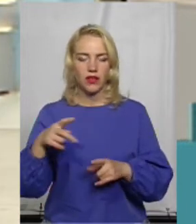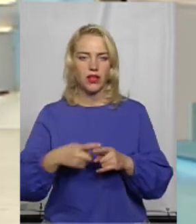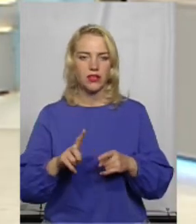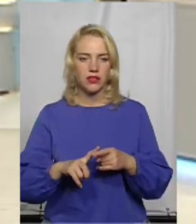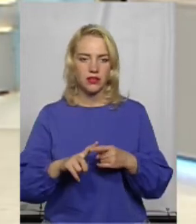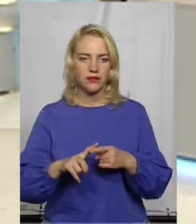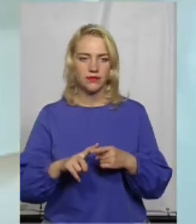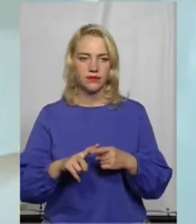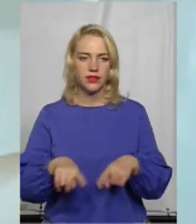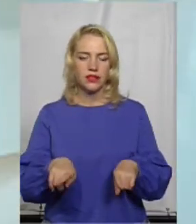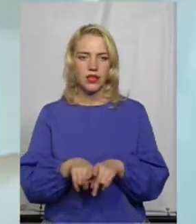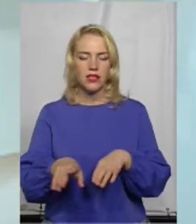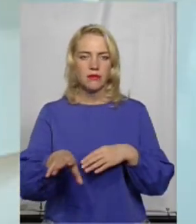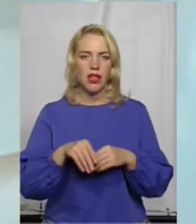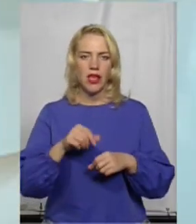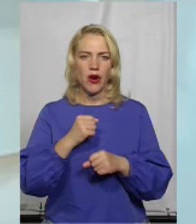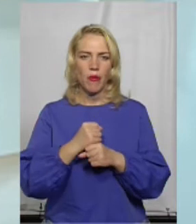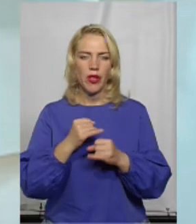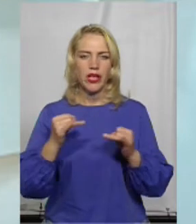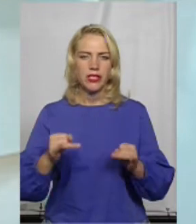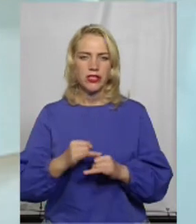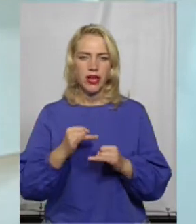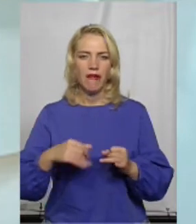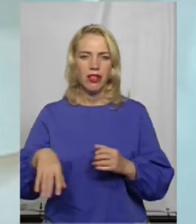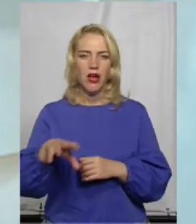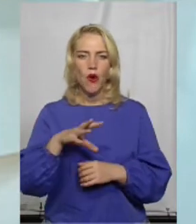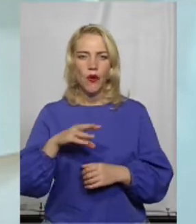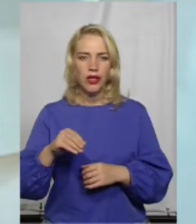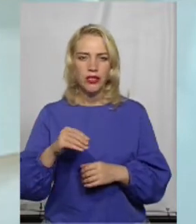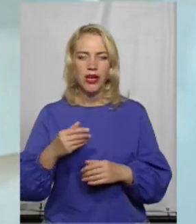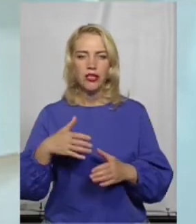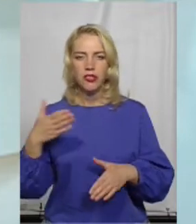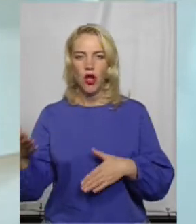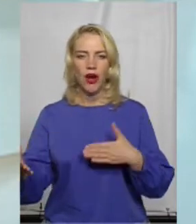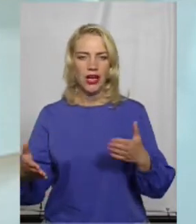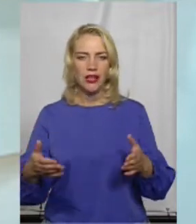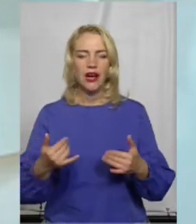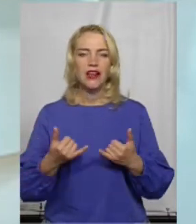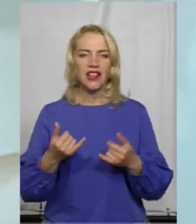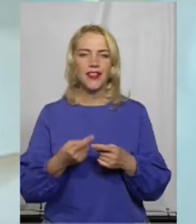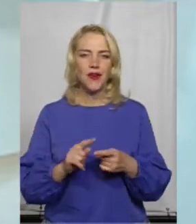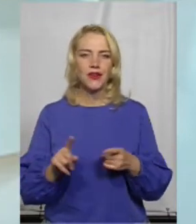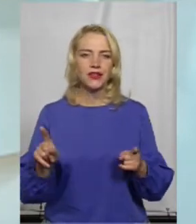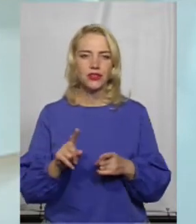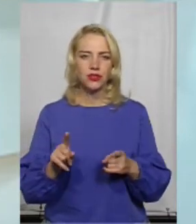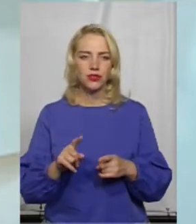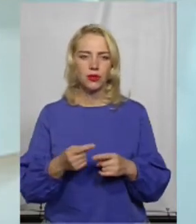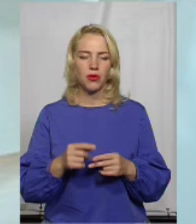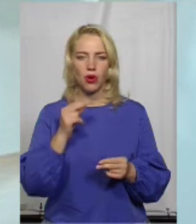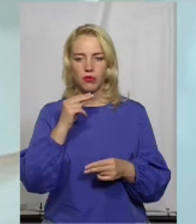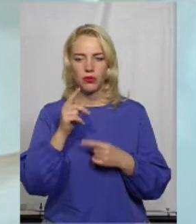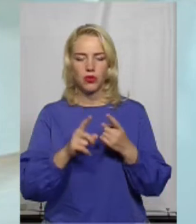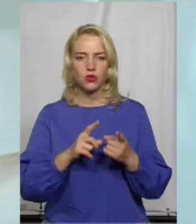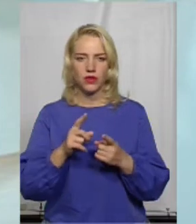така спільна робота зацікавлених усіх сторін, для того, щоб зреалізувати такий